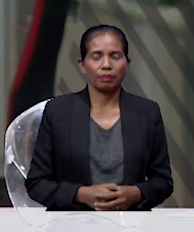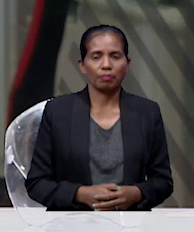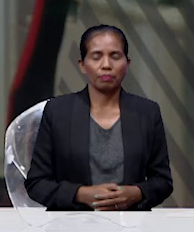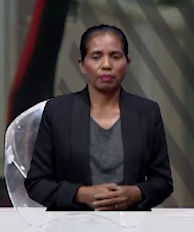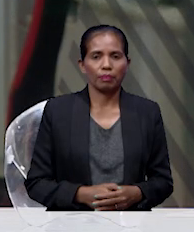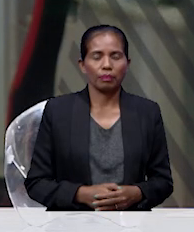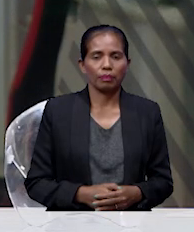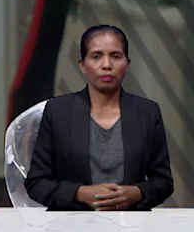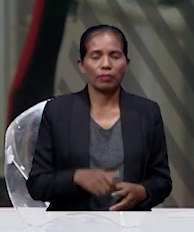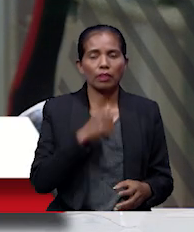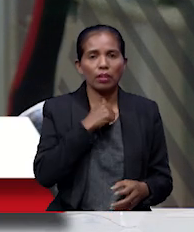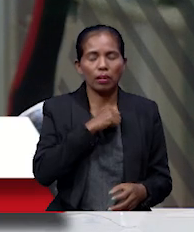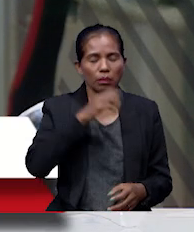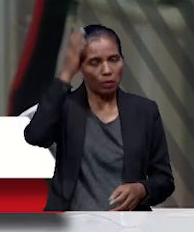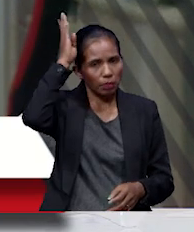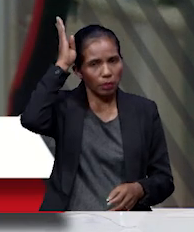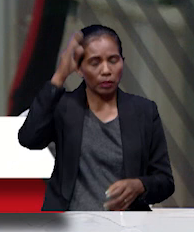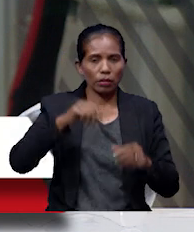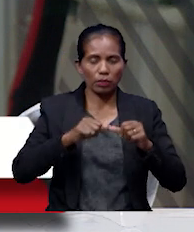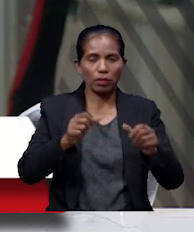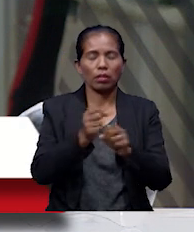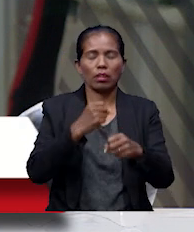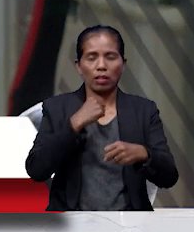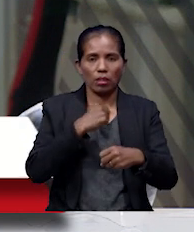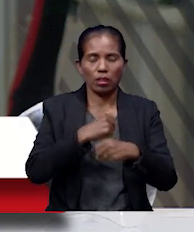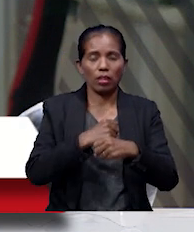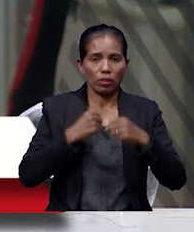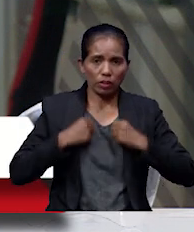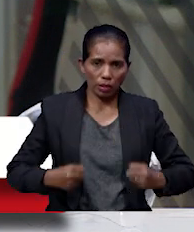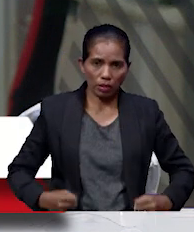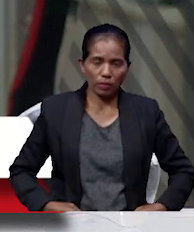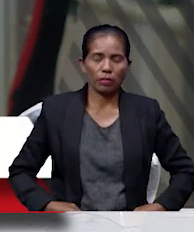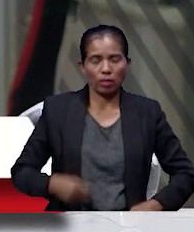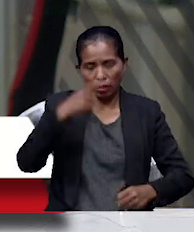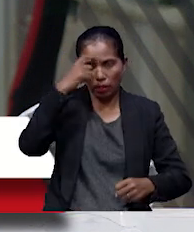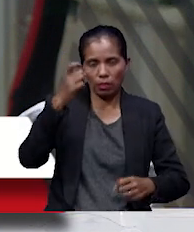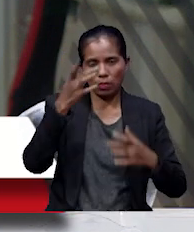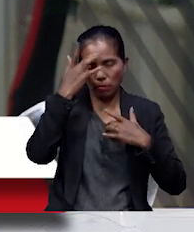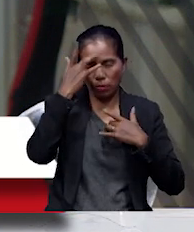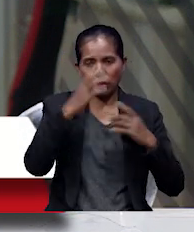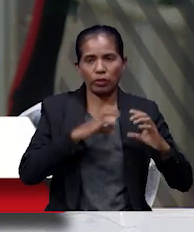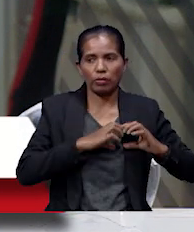Dom Norberto Amaral continua a ralo tratamento de saúde e a Malásia também sofre moras fora.